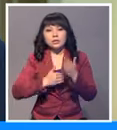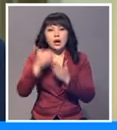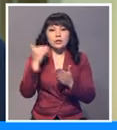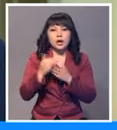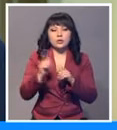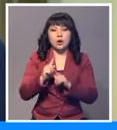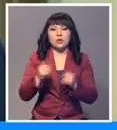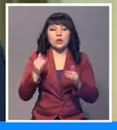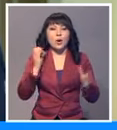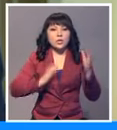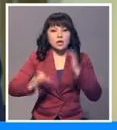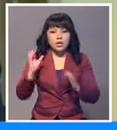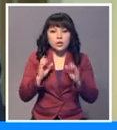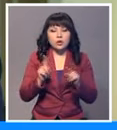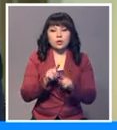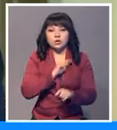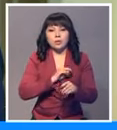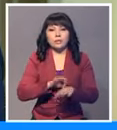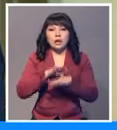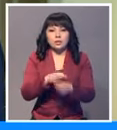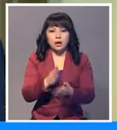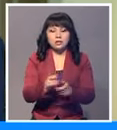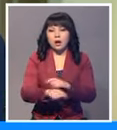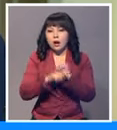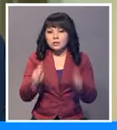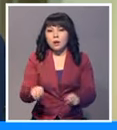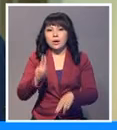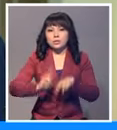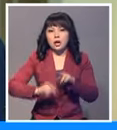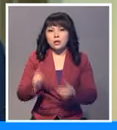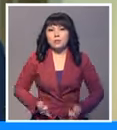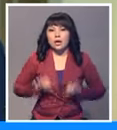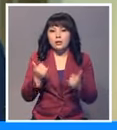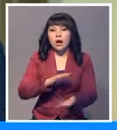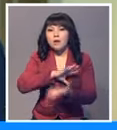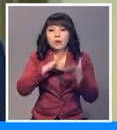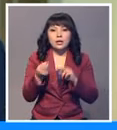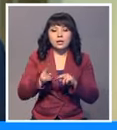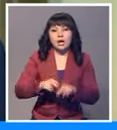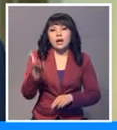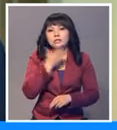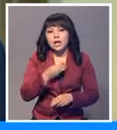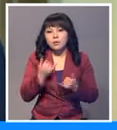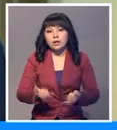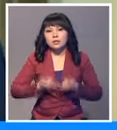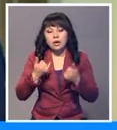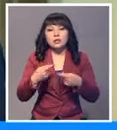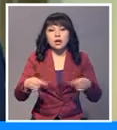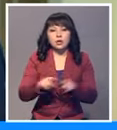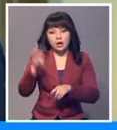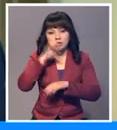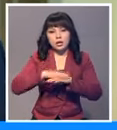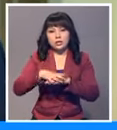жатыр, университеттер жұмыс істеп жатыр. Сондықтан барлық жағынан келгенде, барлық еліміз сияқты Семейде өркендеп өсіп келе жатқан